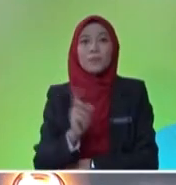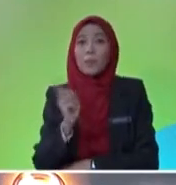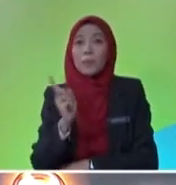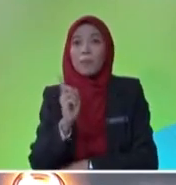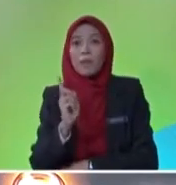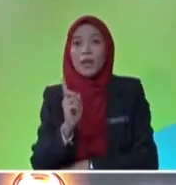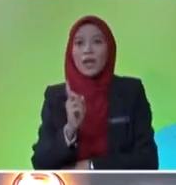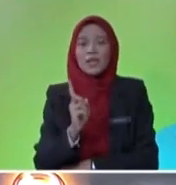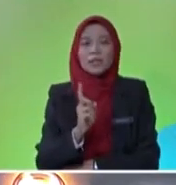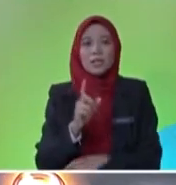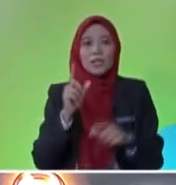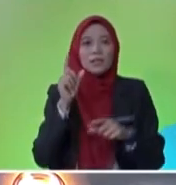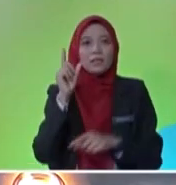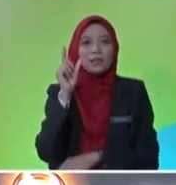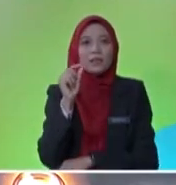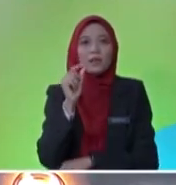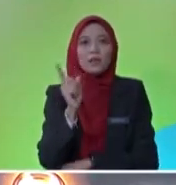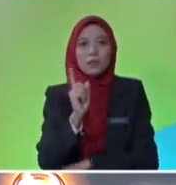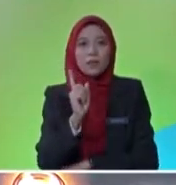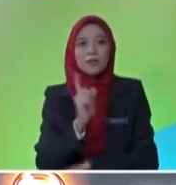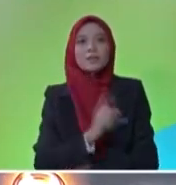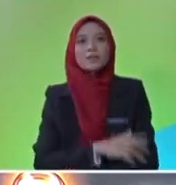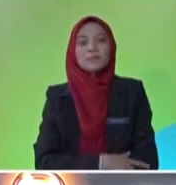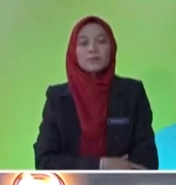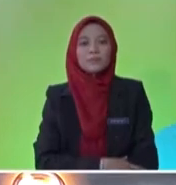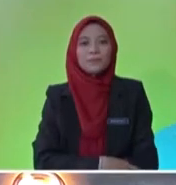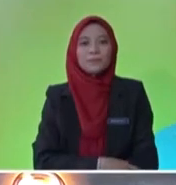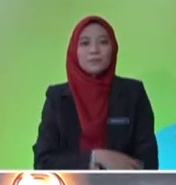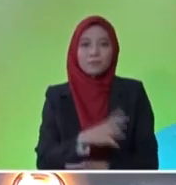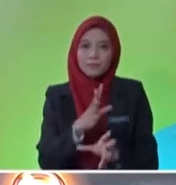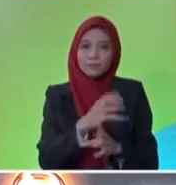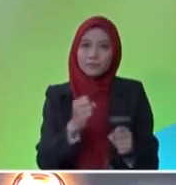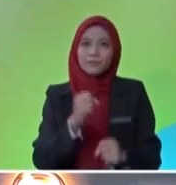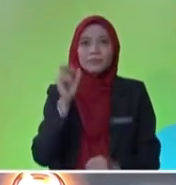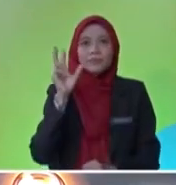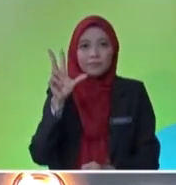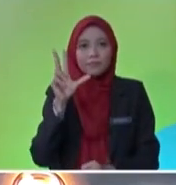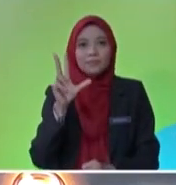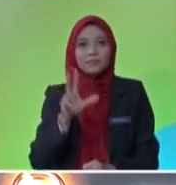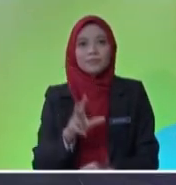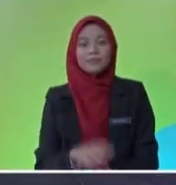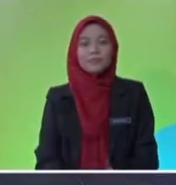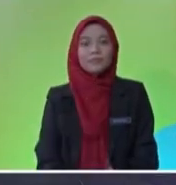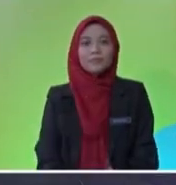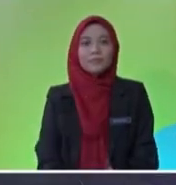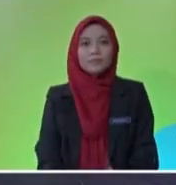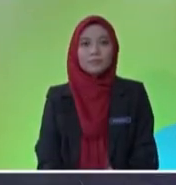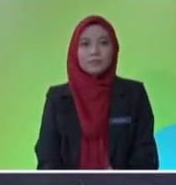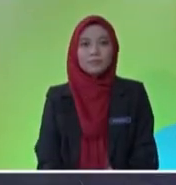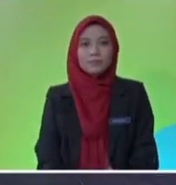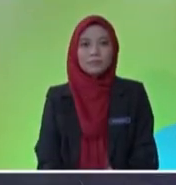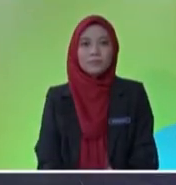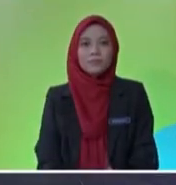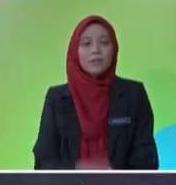ah itu Baiklah kita bagi tiga mengisi asin untuk